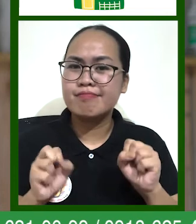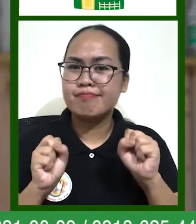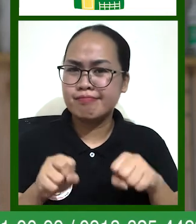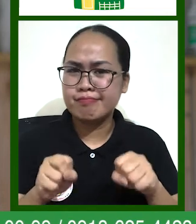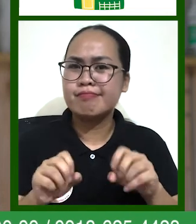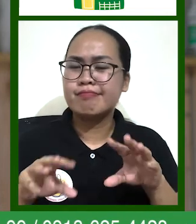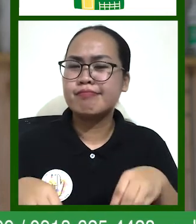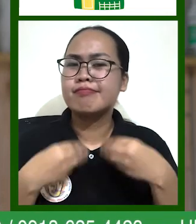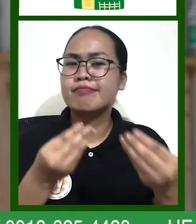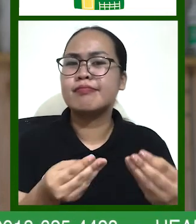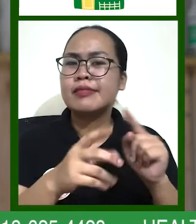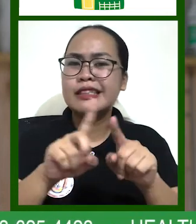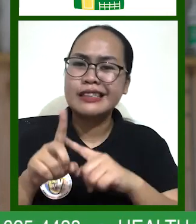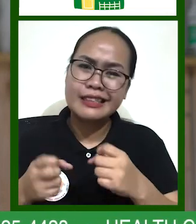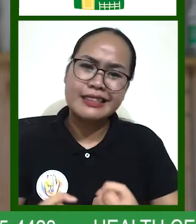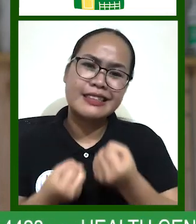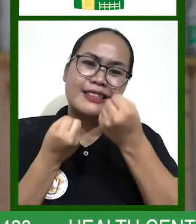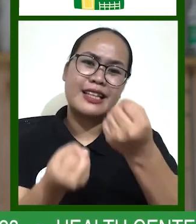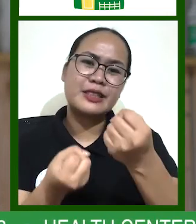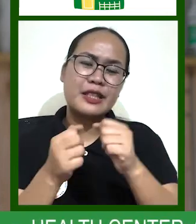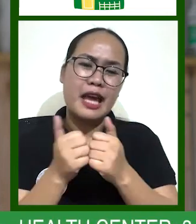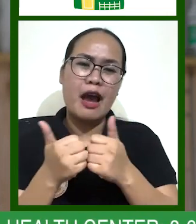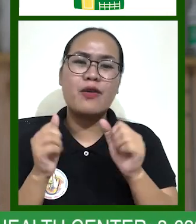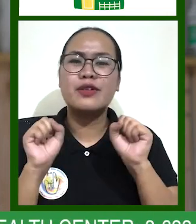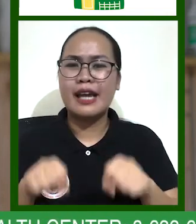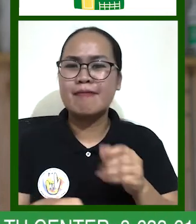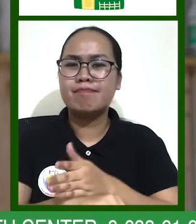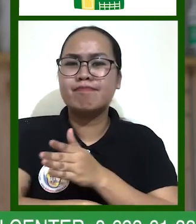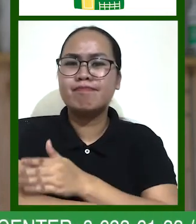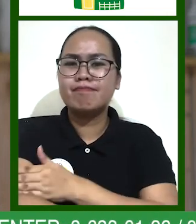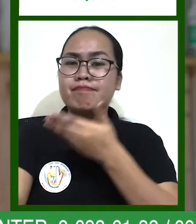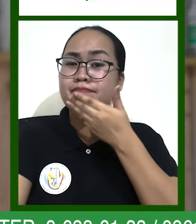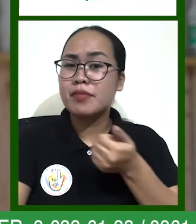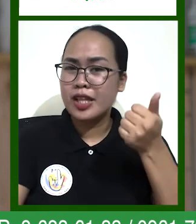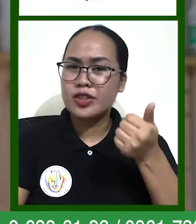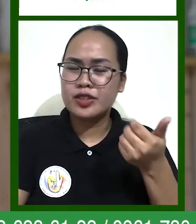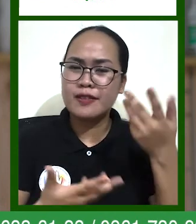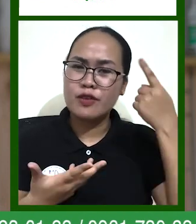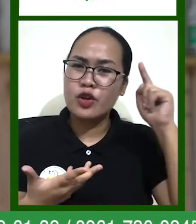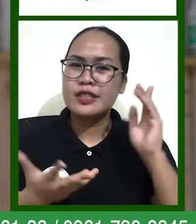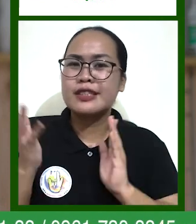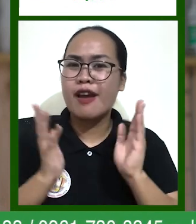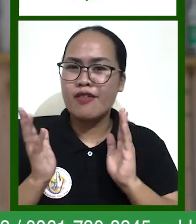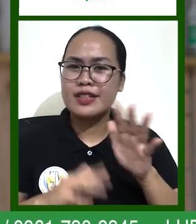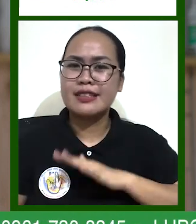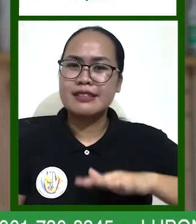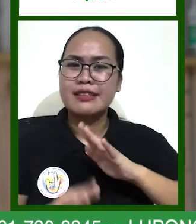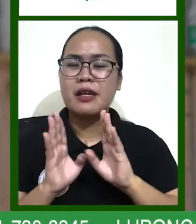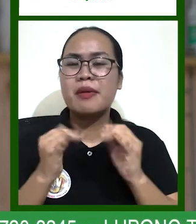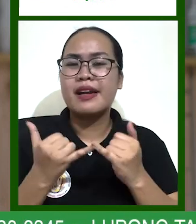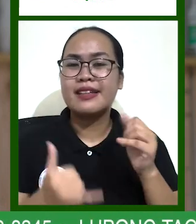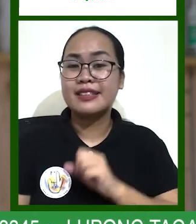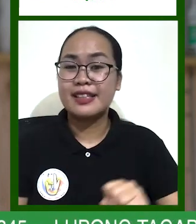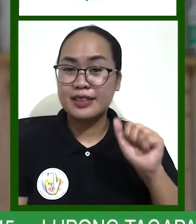mga suggestion para mas mapaganda pa natin ang ating pagsaservisyo dito po sa Barangay San Antonio.